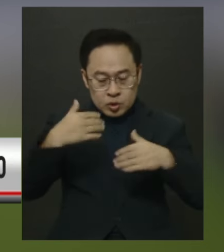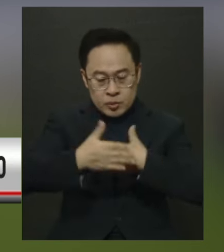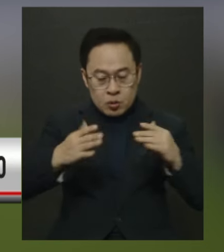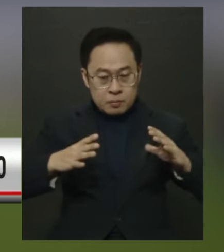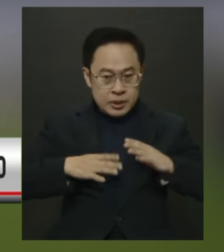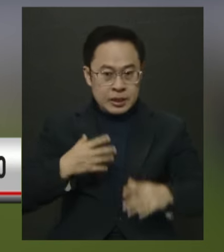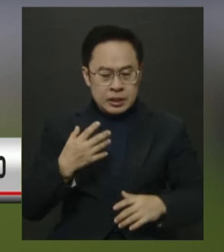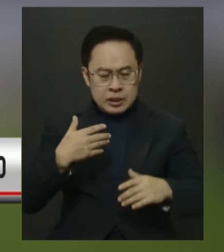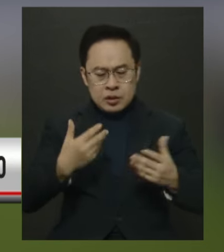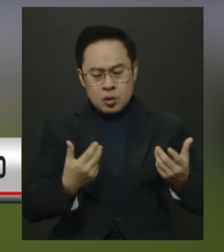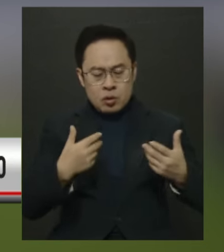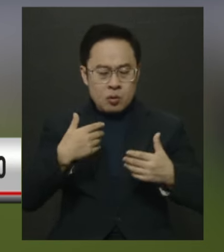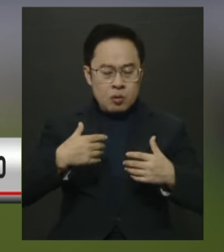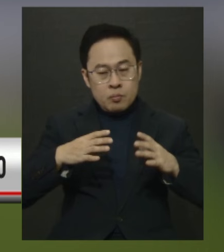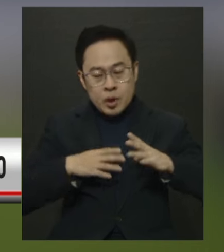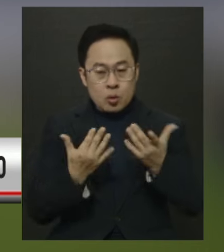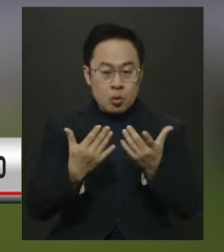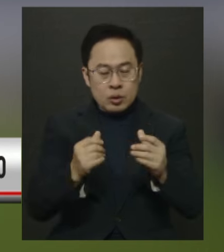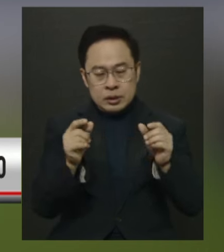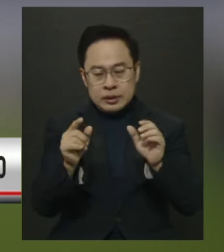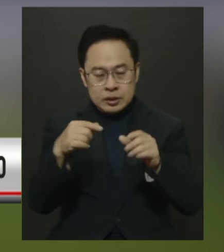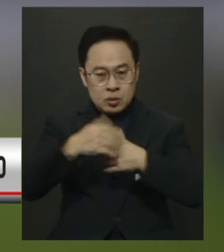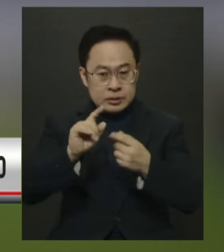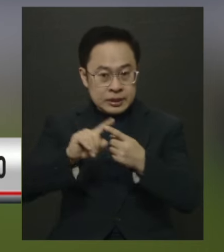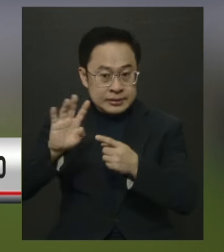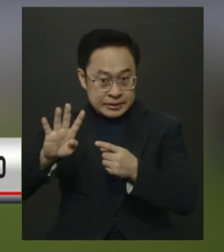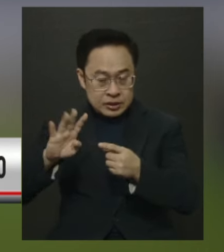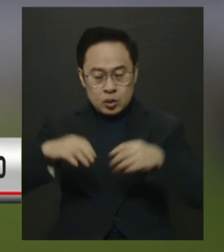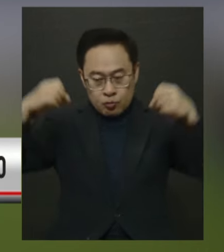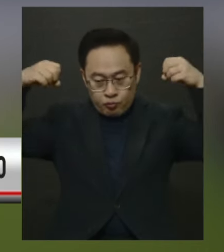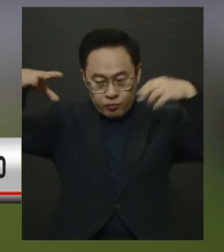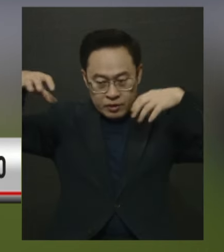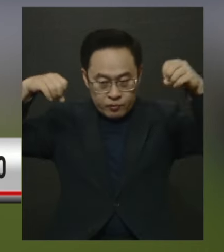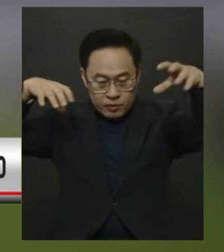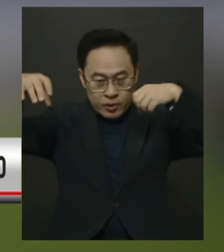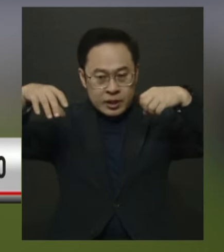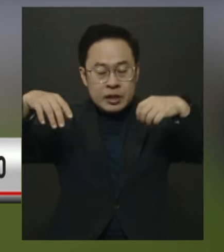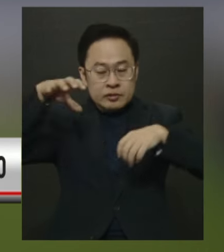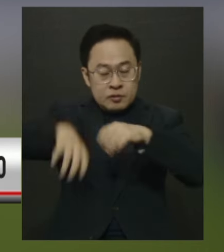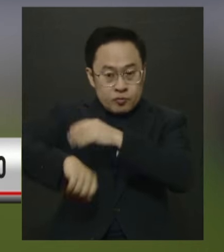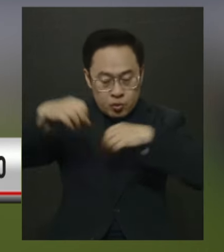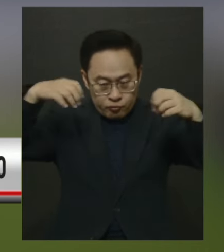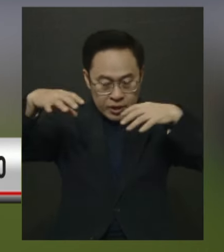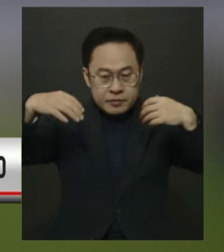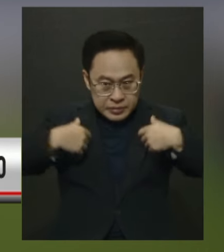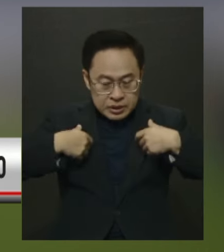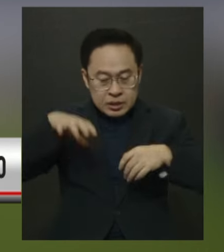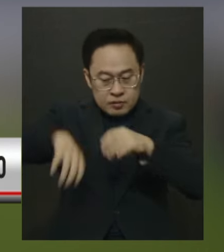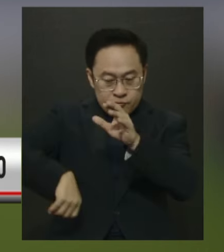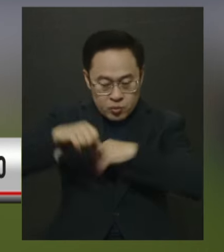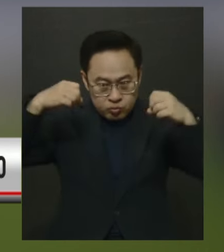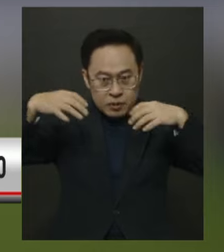านสนามซ้อมที่ได้มาตรฐานไฟส่องสว่างสนามซ้อมที่ได้มาตรฐานโรงแรมในระดับ